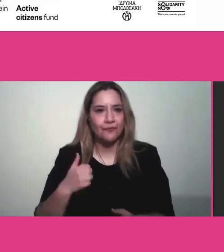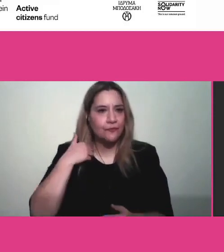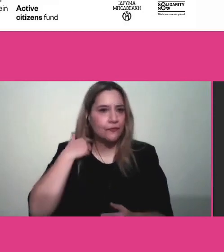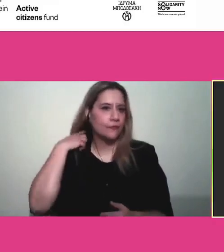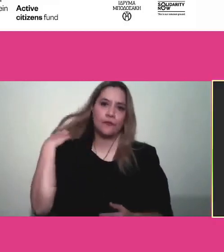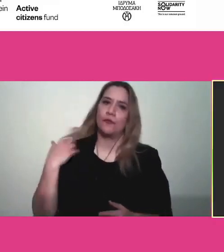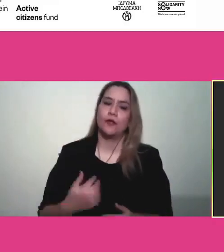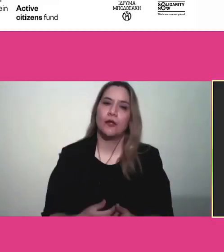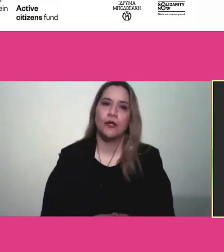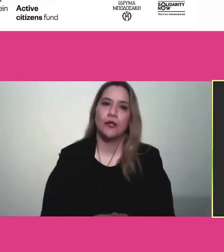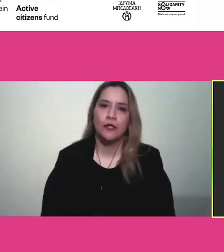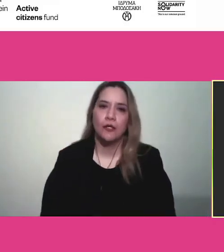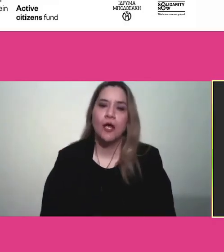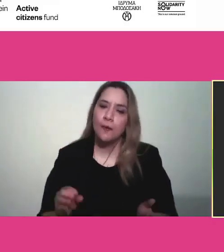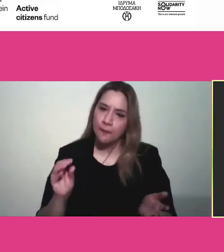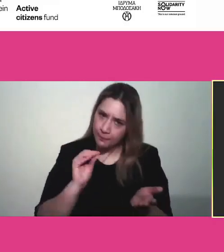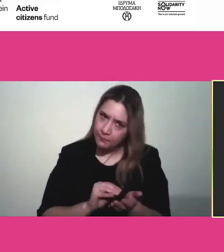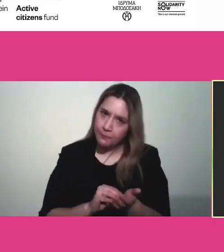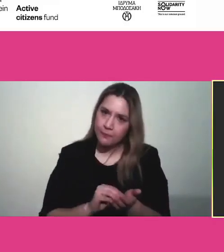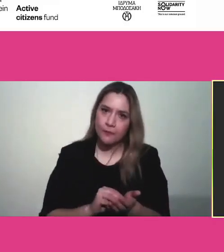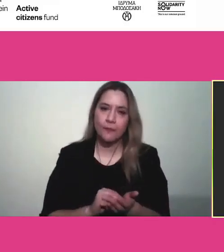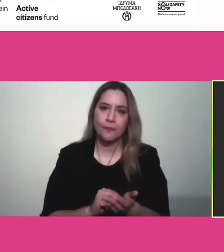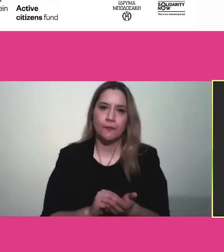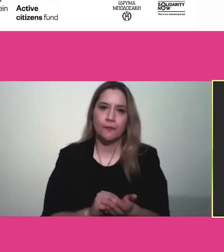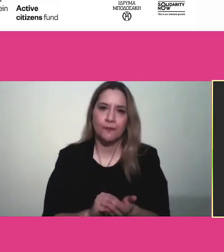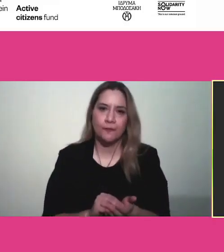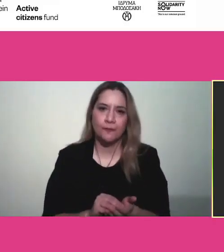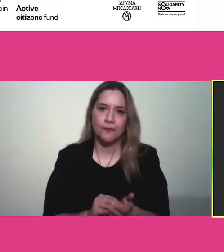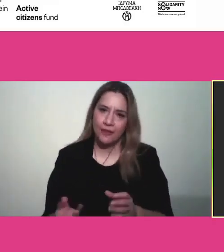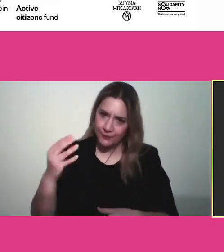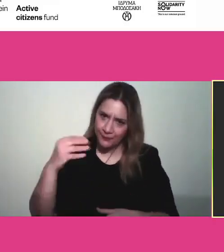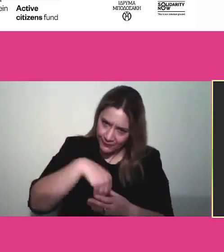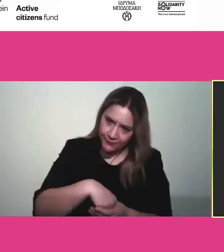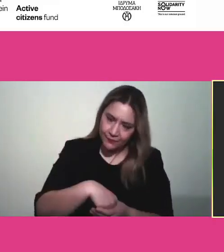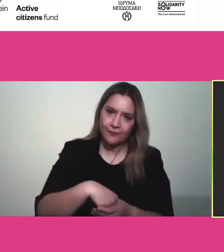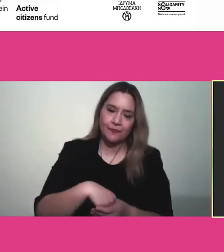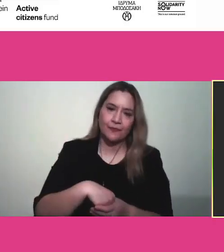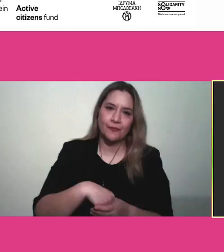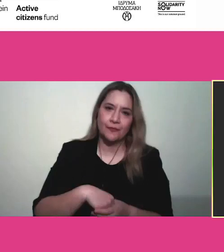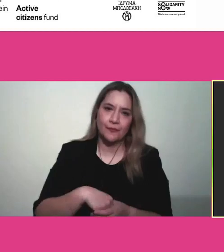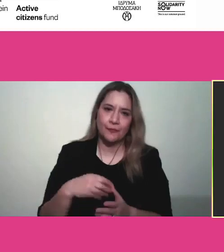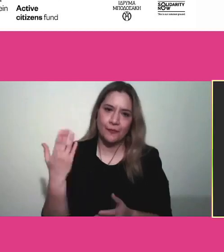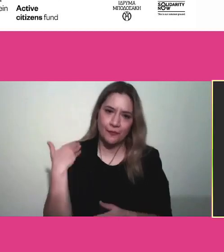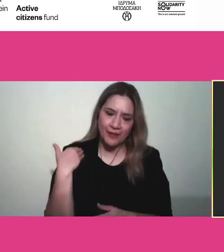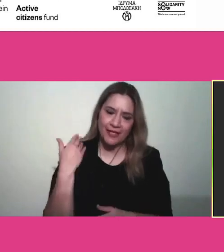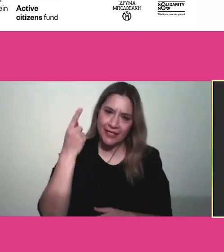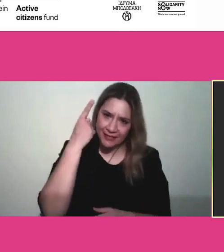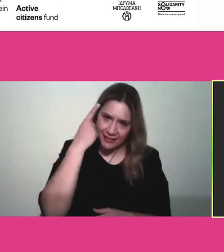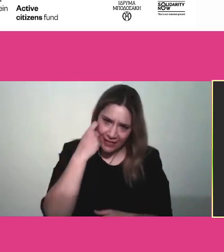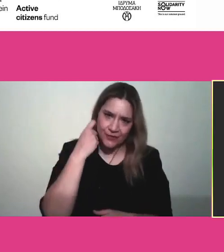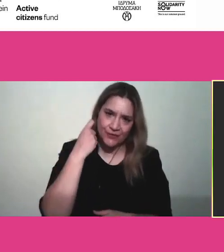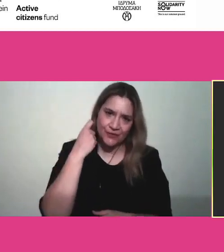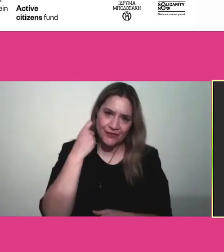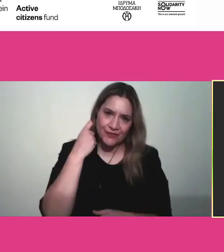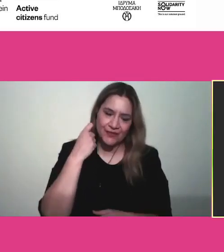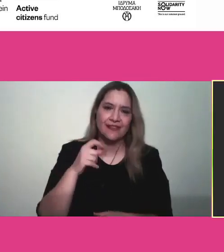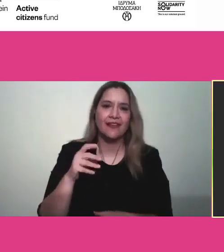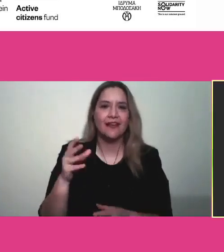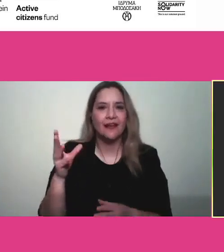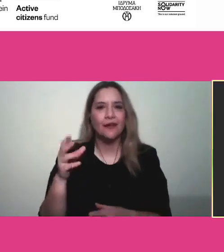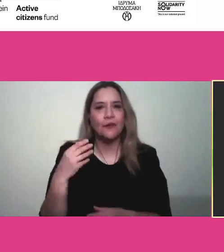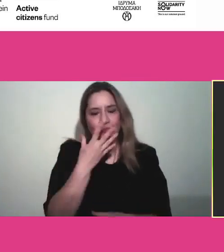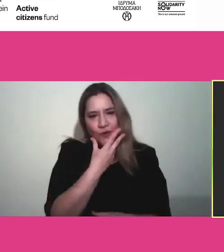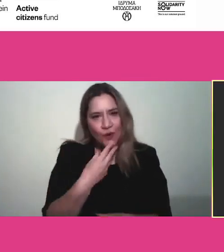Είχα ξαναβρεθεί στο ίδιο πέτυση, οπότε ήμουν πλέον πιο κατανοητό, πιο